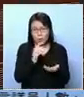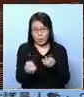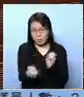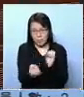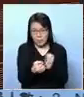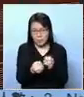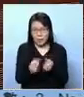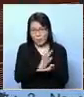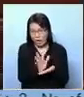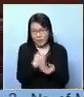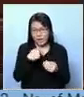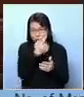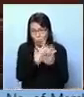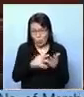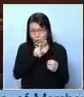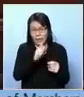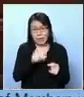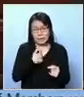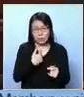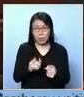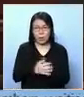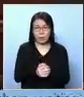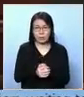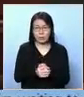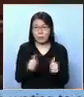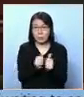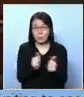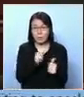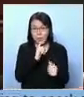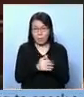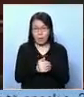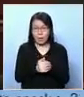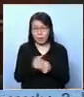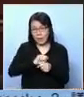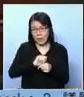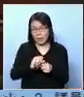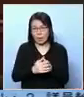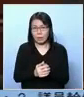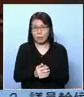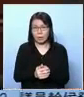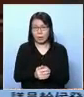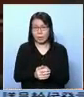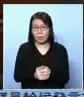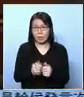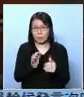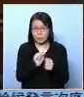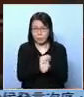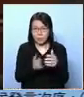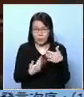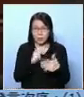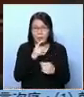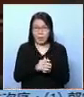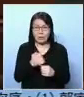啊，上網睇下自己啲囚友仲有邊幾個，仲有朋友有邊幾個會加盟佢個嗰個囚室嘅，係咪要咁樣呢？即係